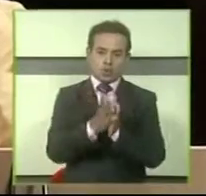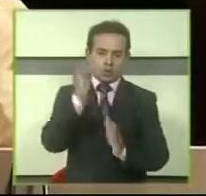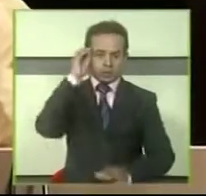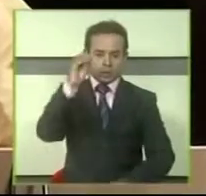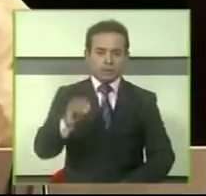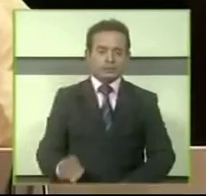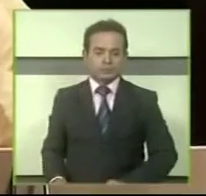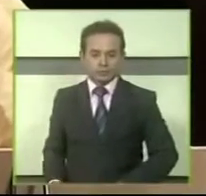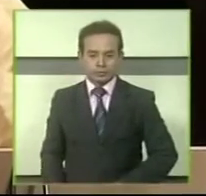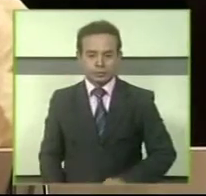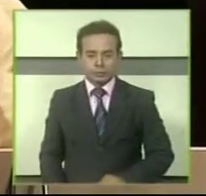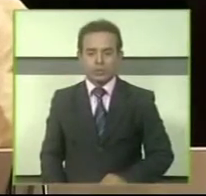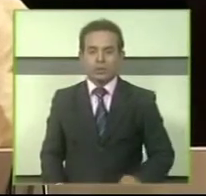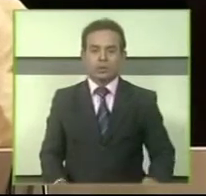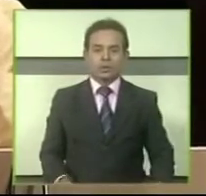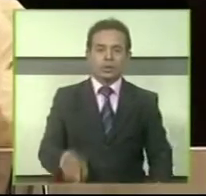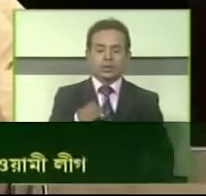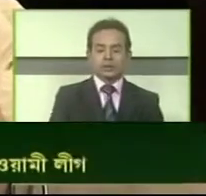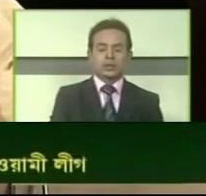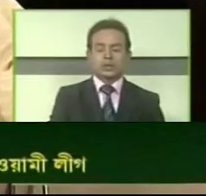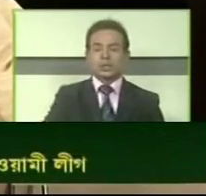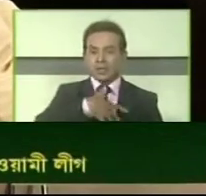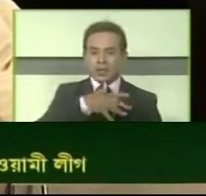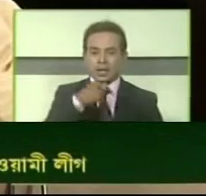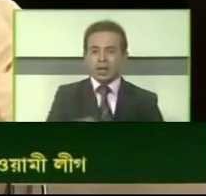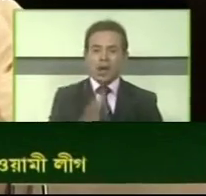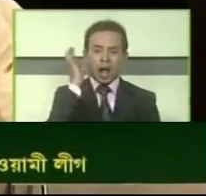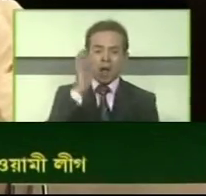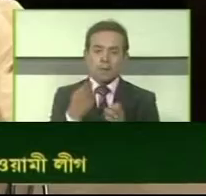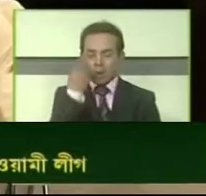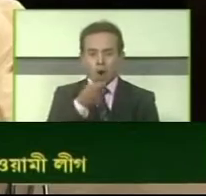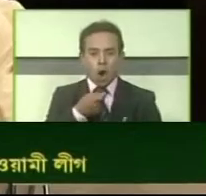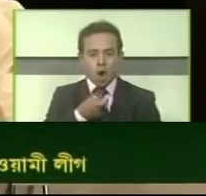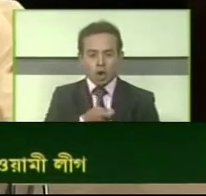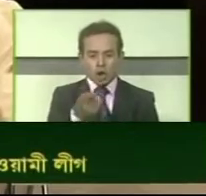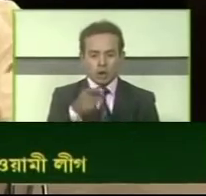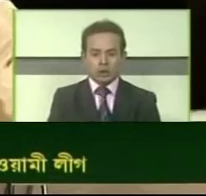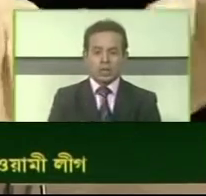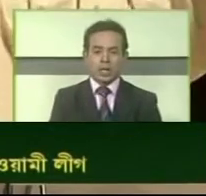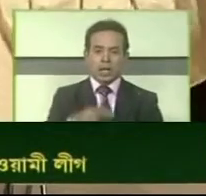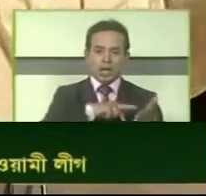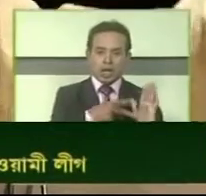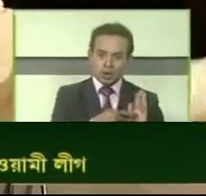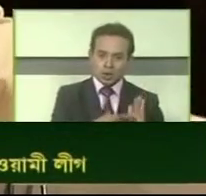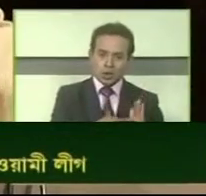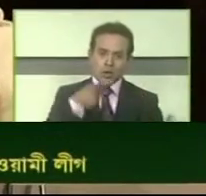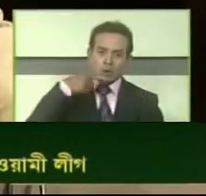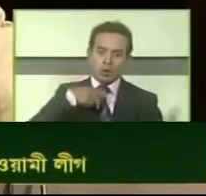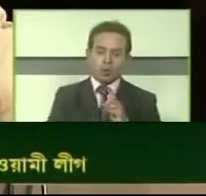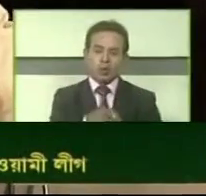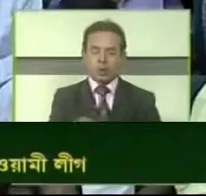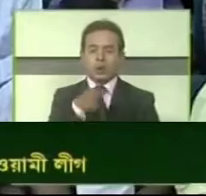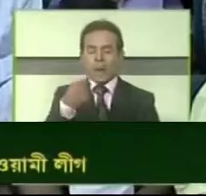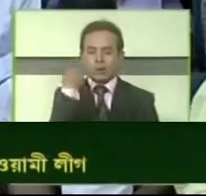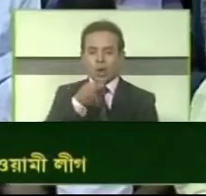রাজনীতির নামে মানুষ পুড়িয়ে হত্যা, রাজনীতির জন্য হিউম্যান রাইটস ভায়োলেশন, রাজনীতির নামে মানুষকে দিনের পর দিন জিম্মি করে